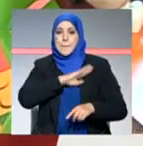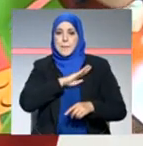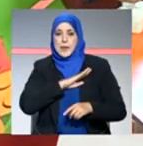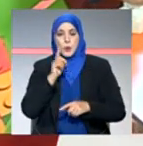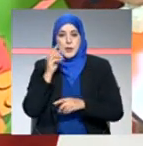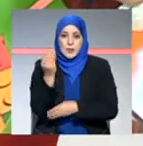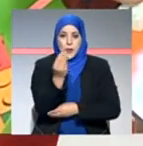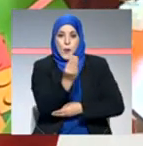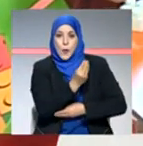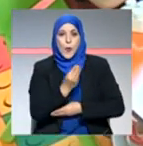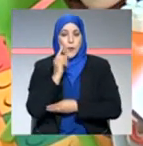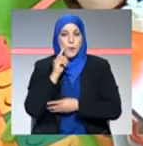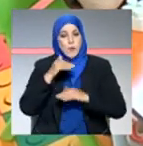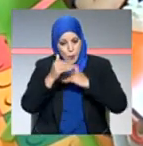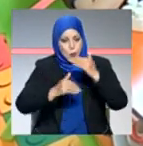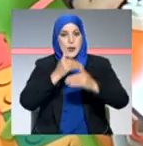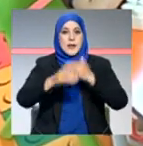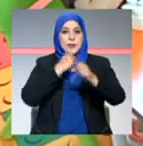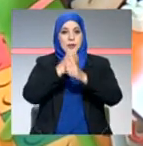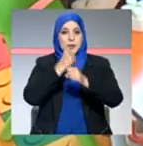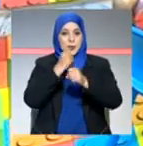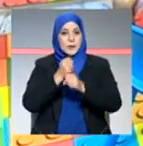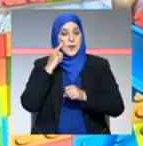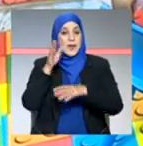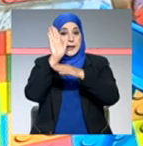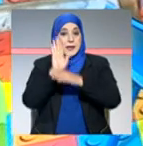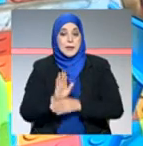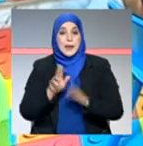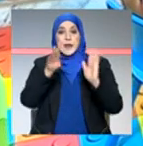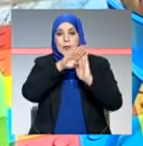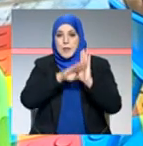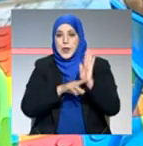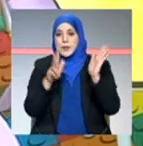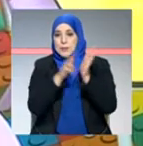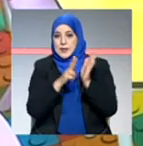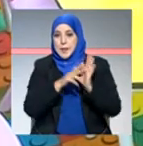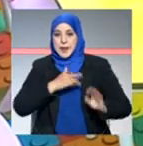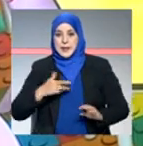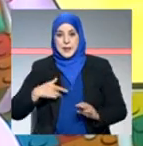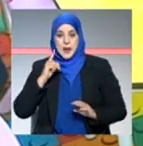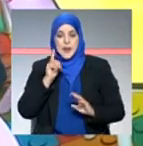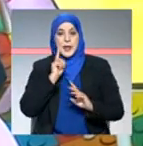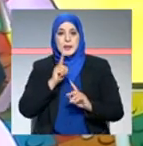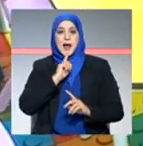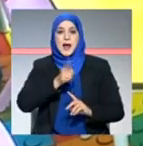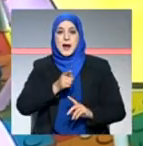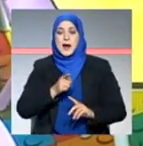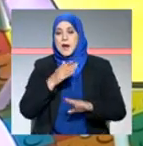تأطير الأطفال إلى مواصلة مجهوداتهم في الحرص على تطبيق البروتوكولات الصحية التي تم إقرارها في القطاع.